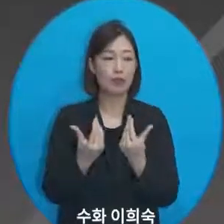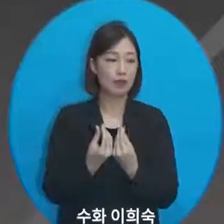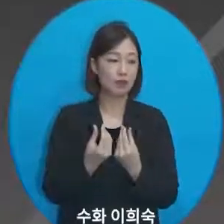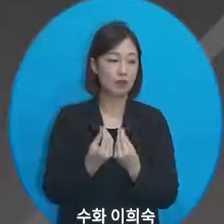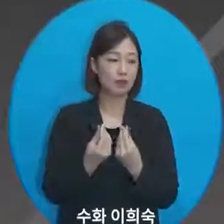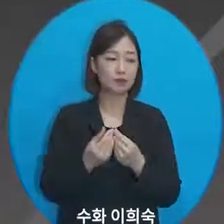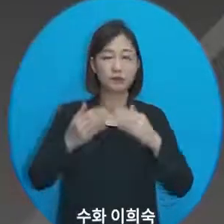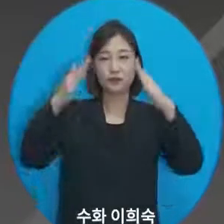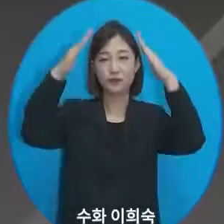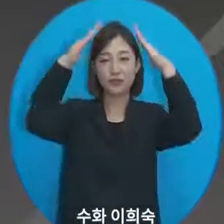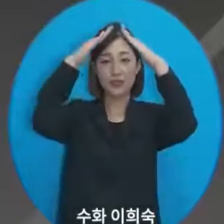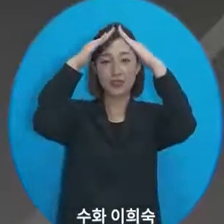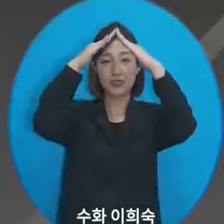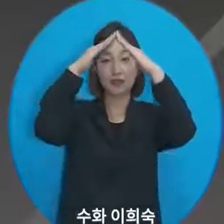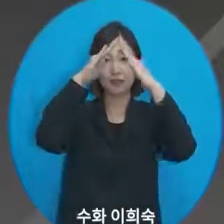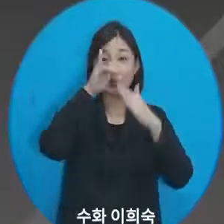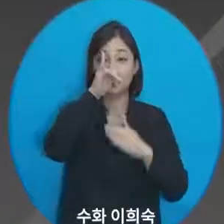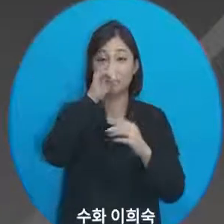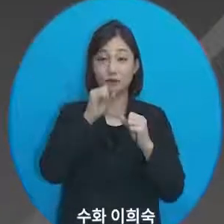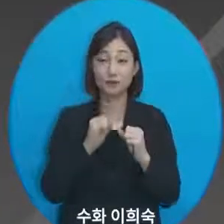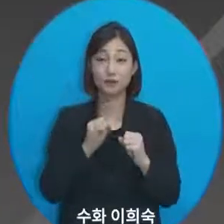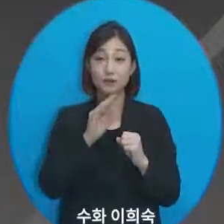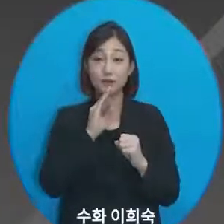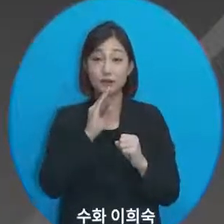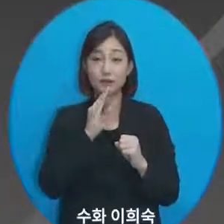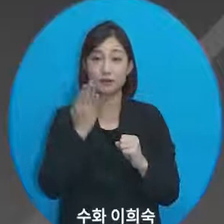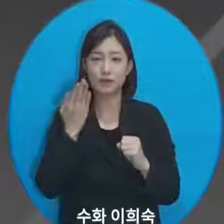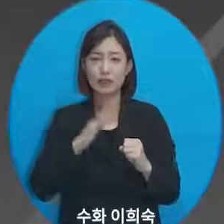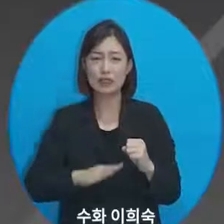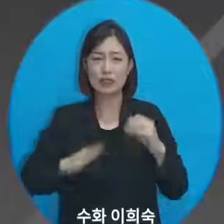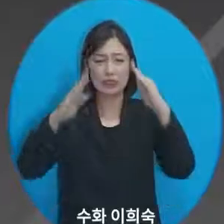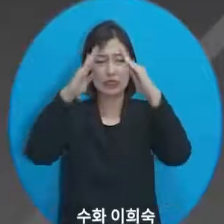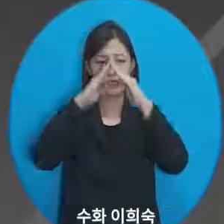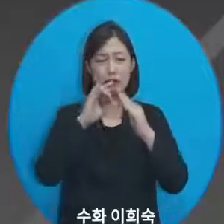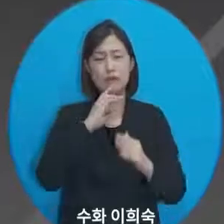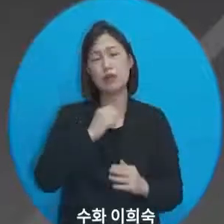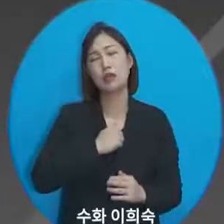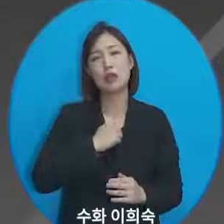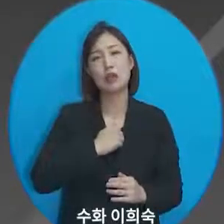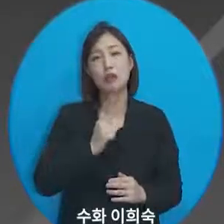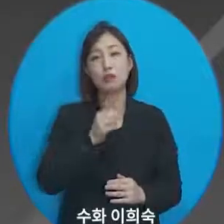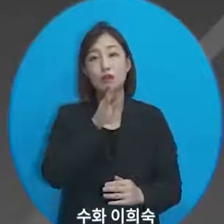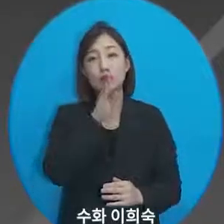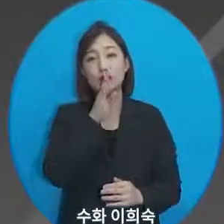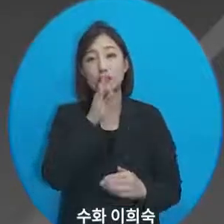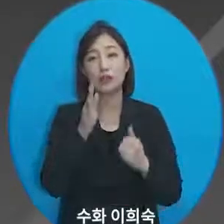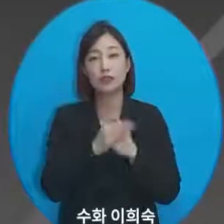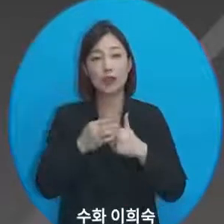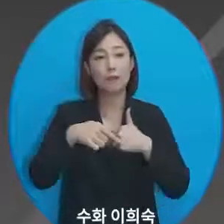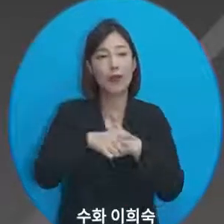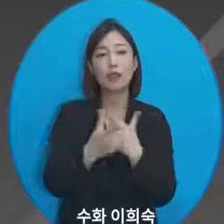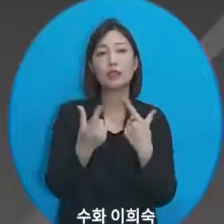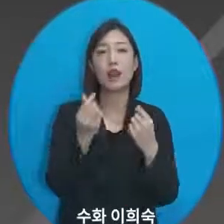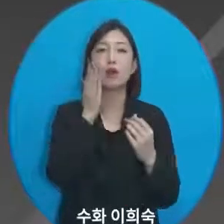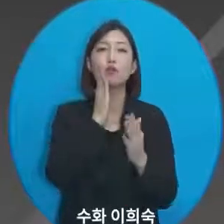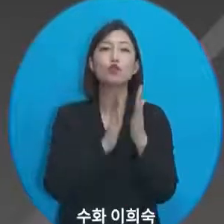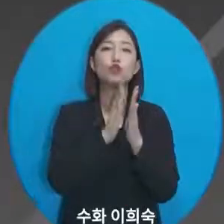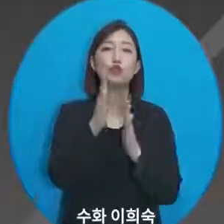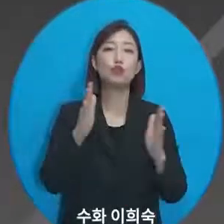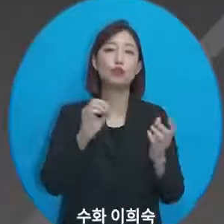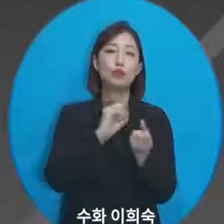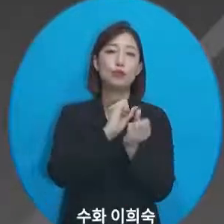집안이지만 바깥의 여유로움을 같이 느낄 수 있는 바로 그런 공간적 변화를 이러한 유니버셜